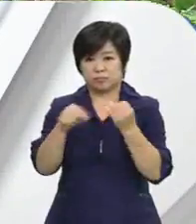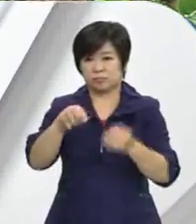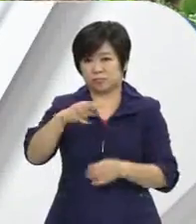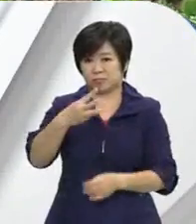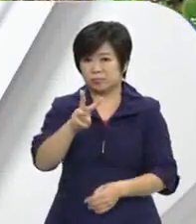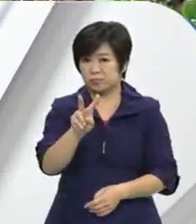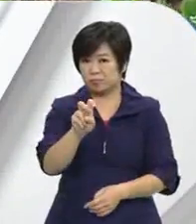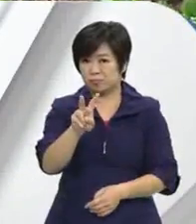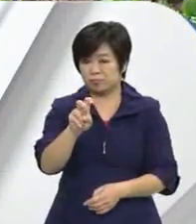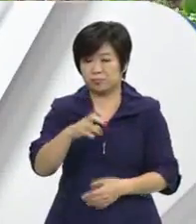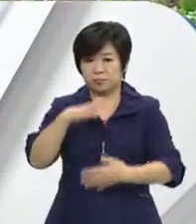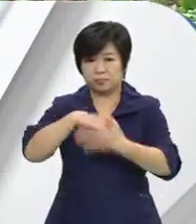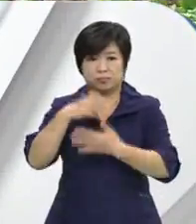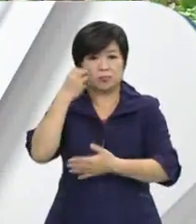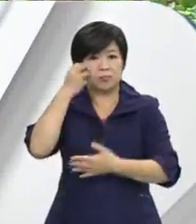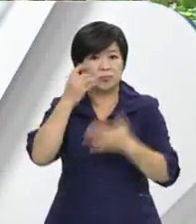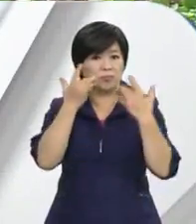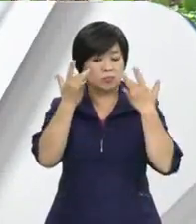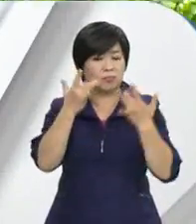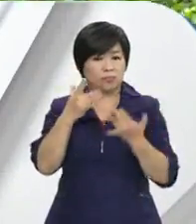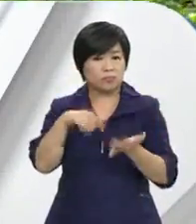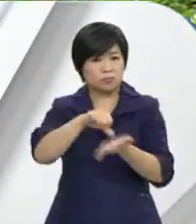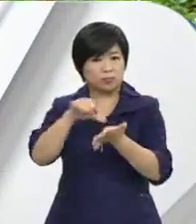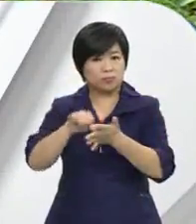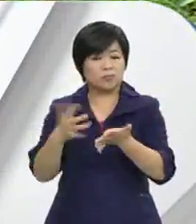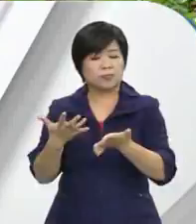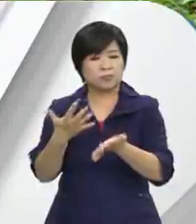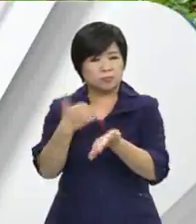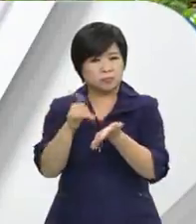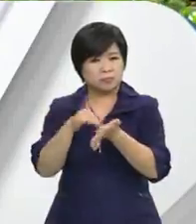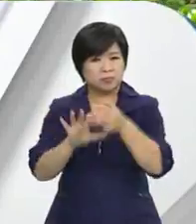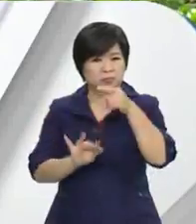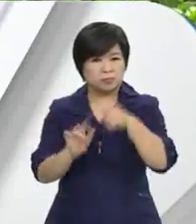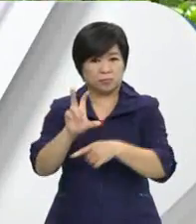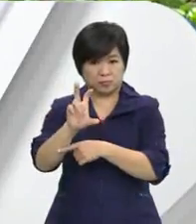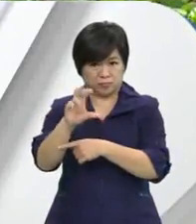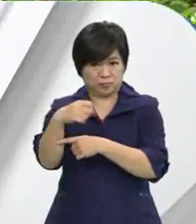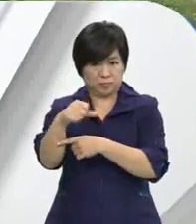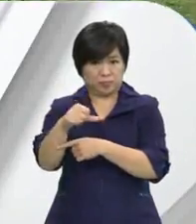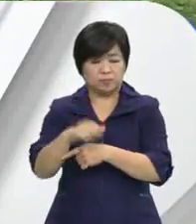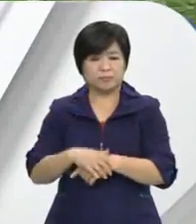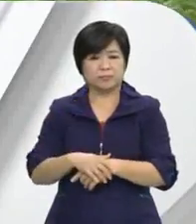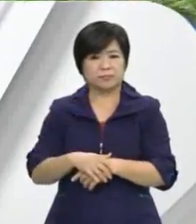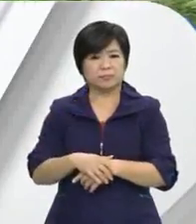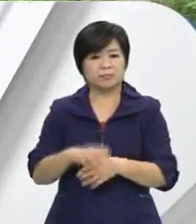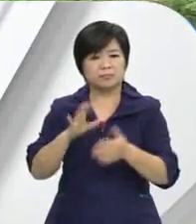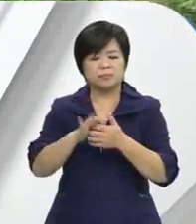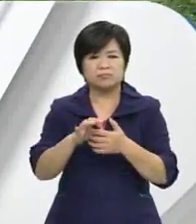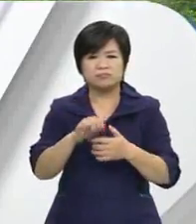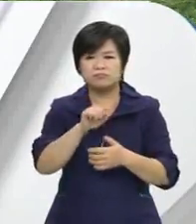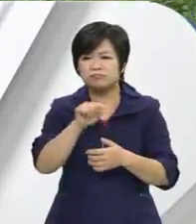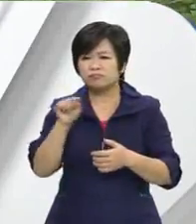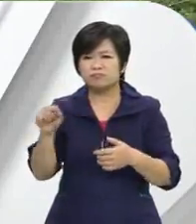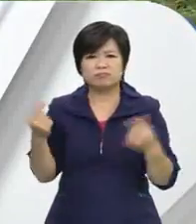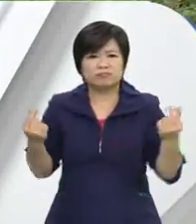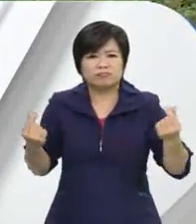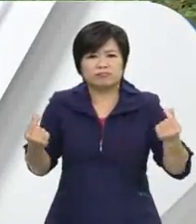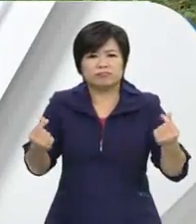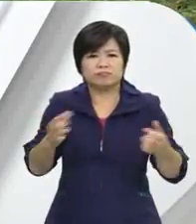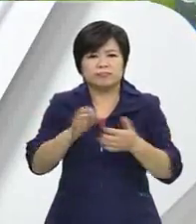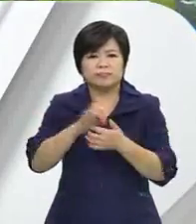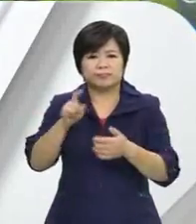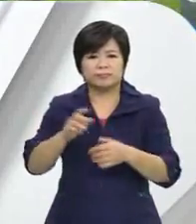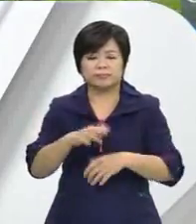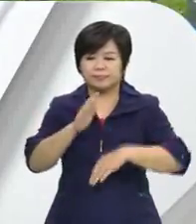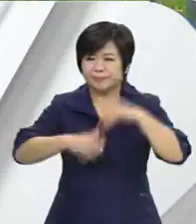小班，其中果子同青菜的三小班就占了75%。 因前身子过上枪，所以对上